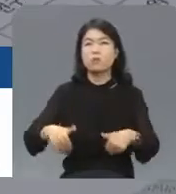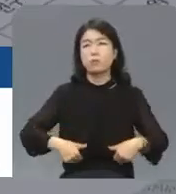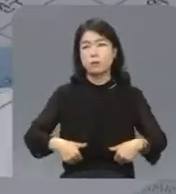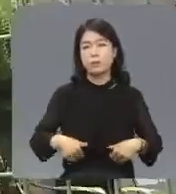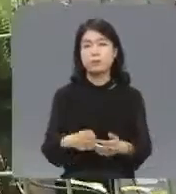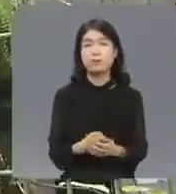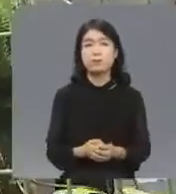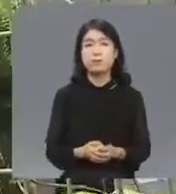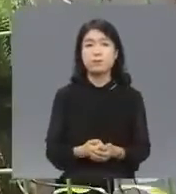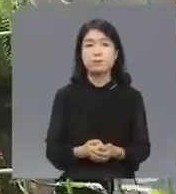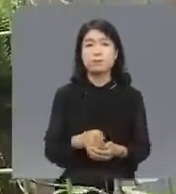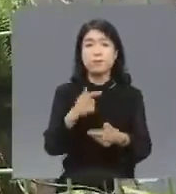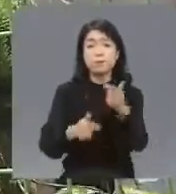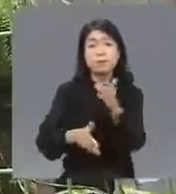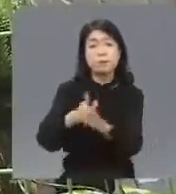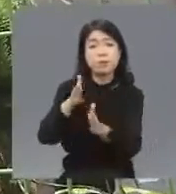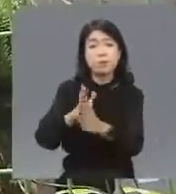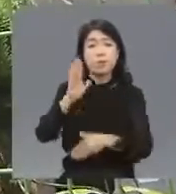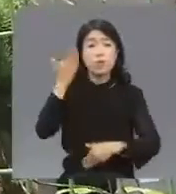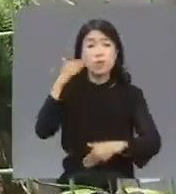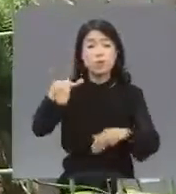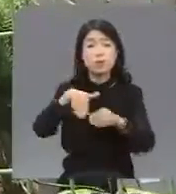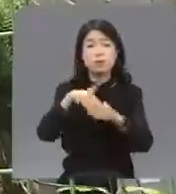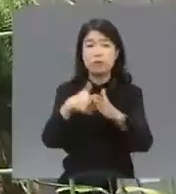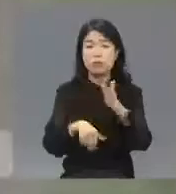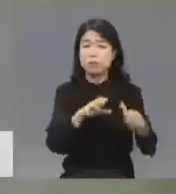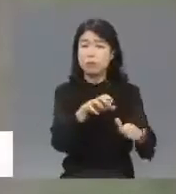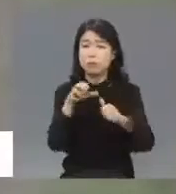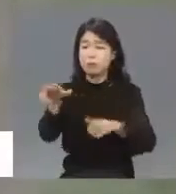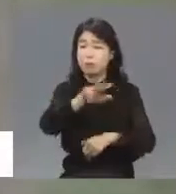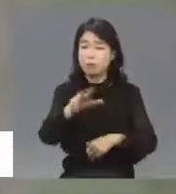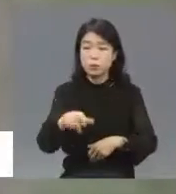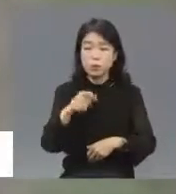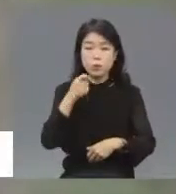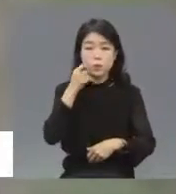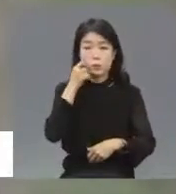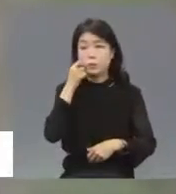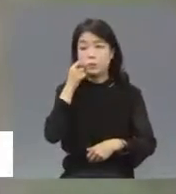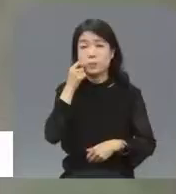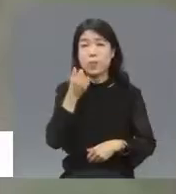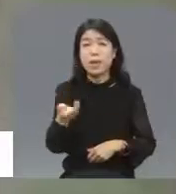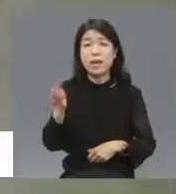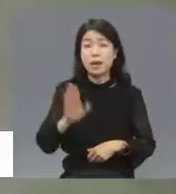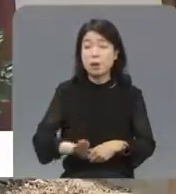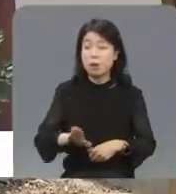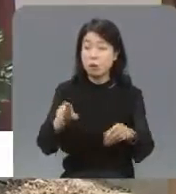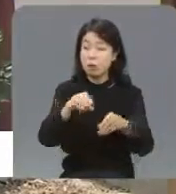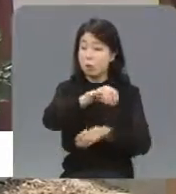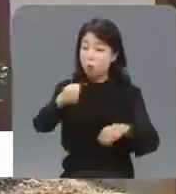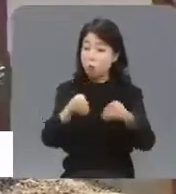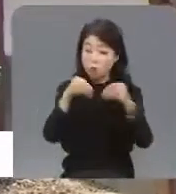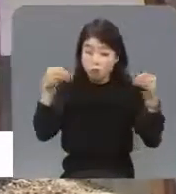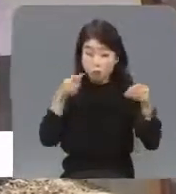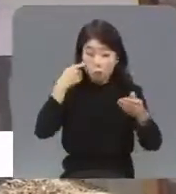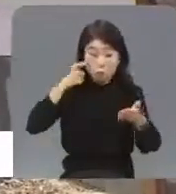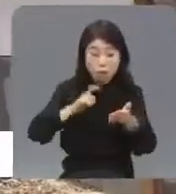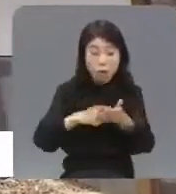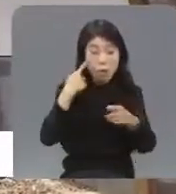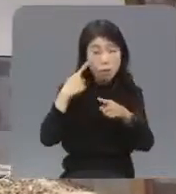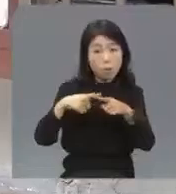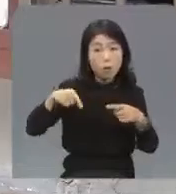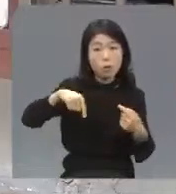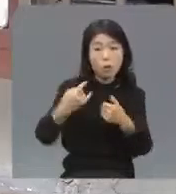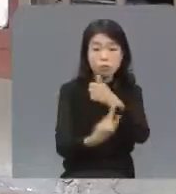같아요. 목포시가 근대 문화유산을 활용해 전국적인 인지도를 높였지만 정작 이를 발굴하고 평가할 위원회